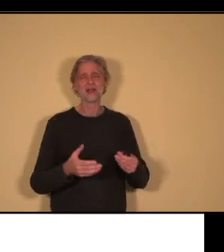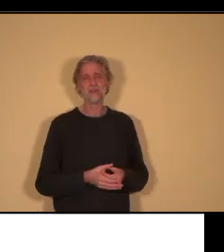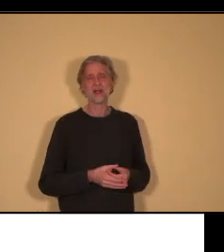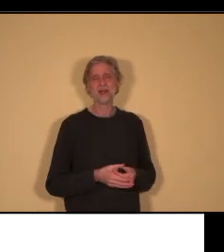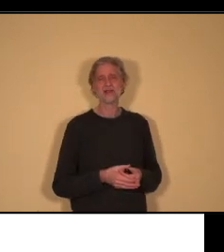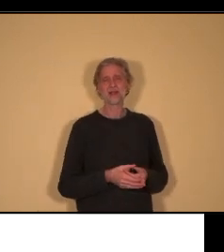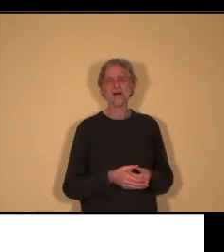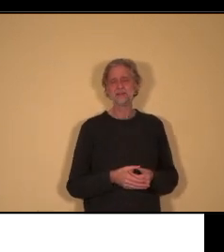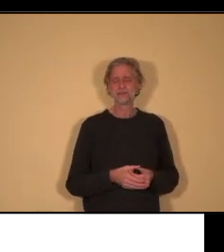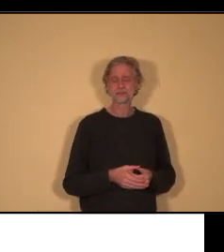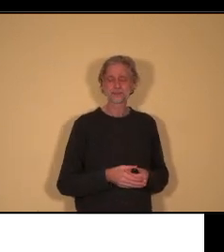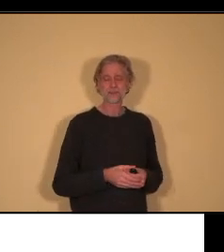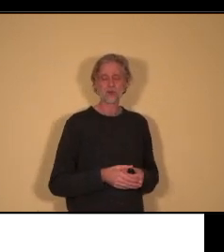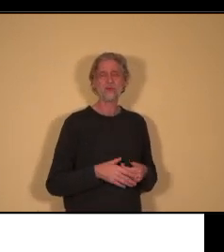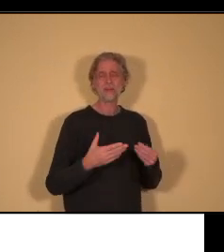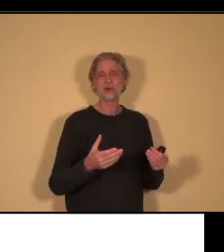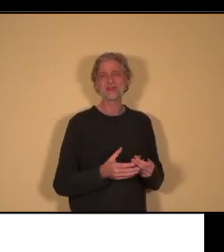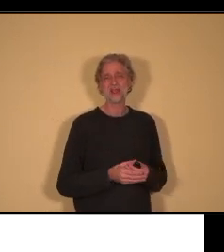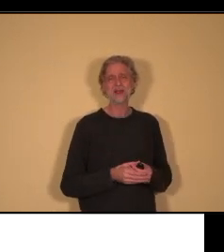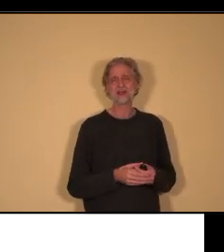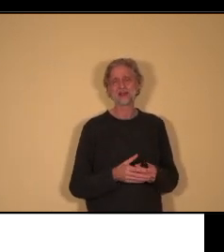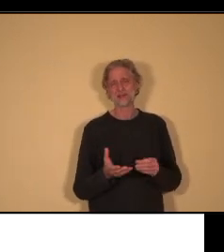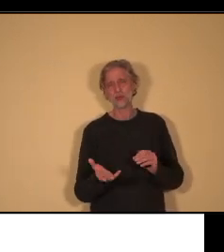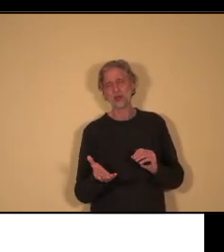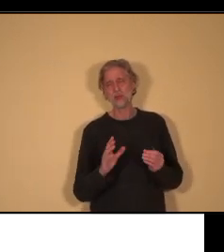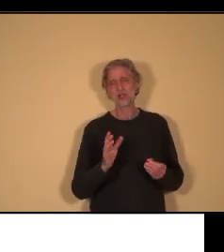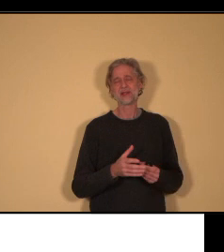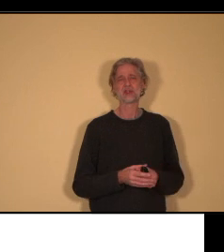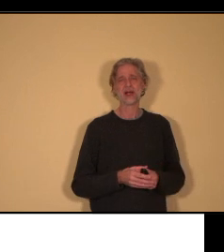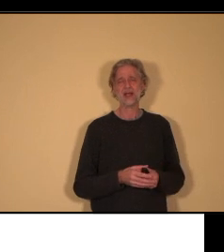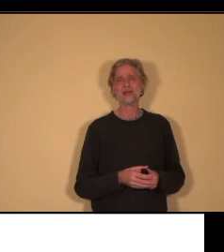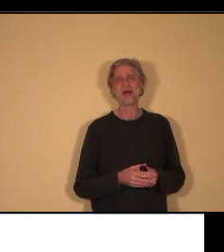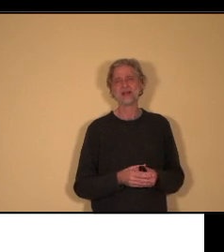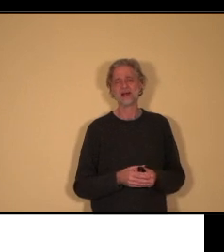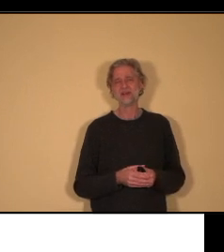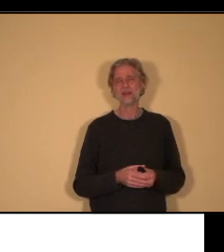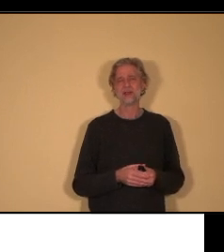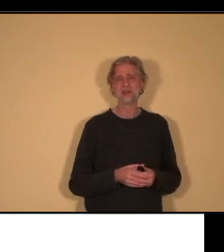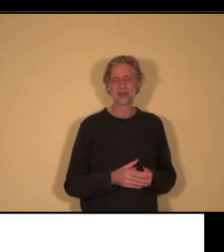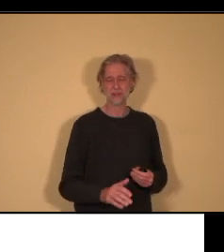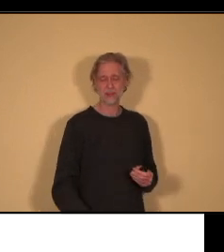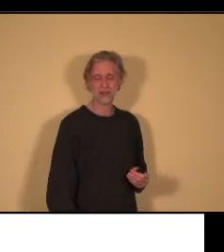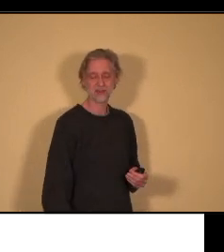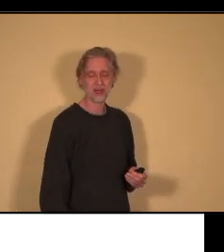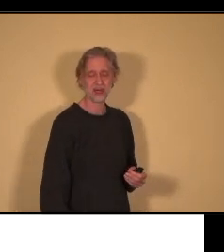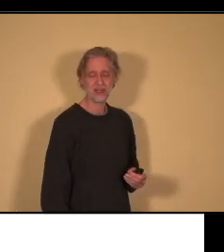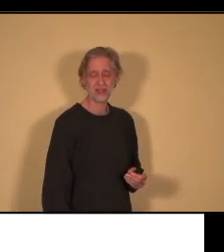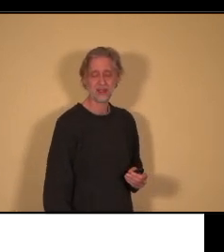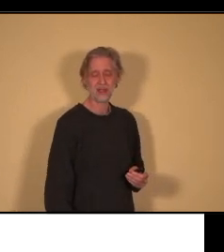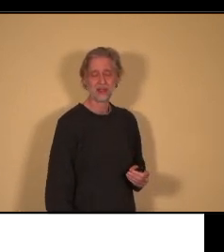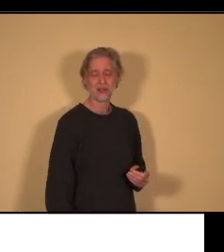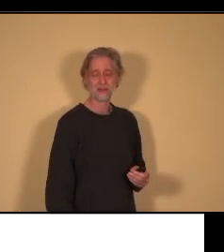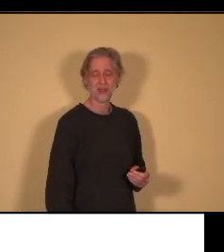stellt ein Kippelement dar. Und wir haben auch gesehen, dass wir unter Umständen da schon relativ nah dran sind, dieses Kippelement zu